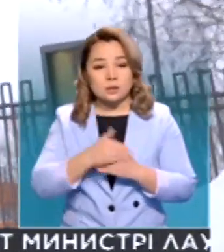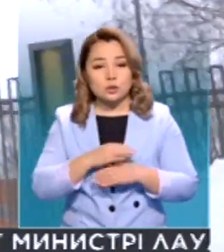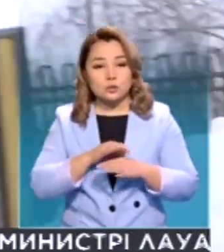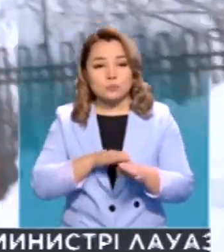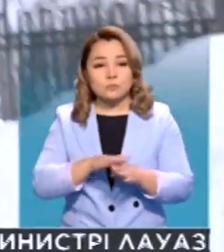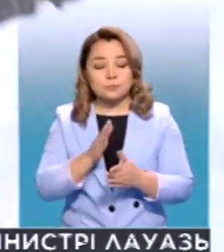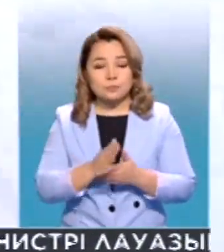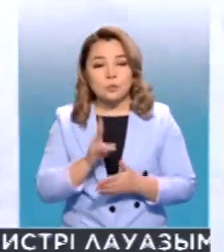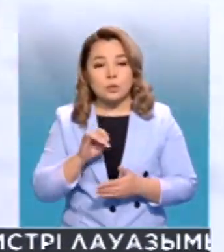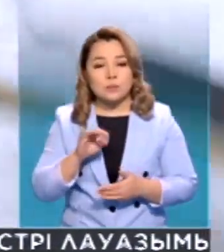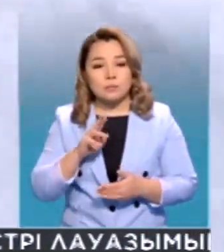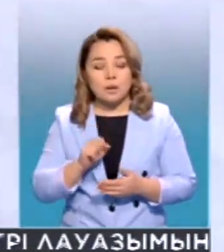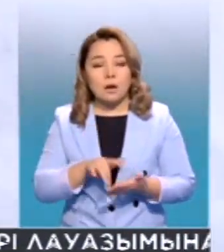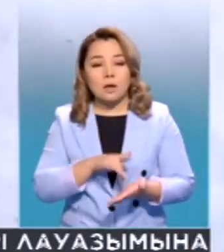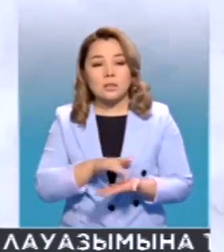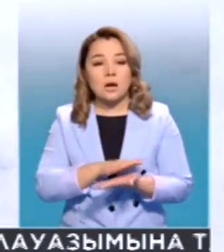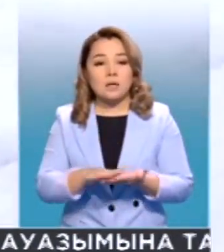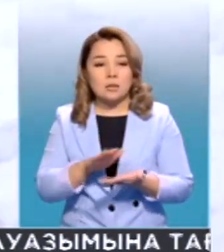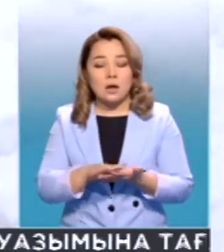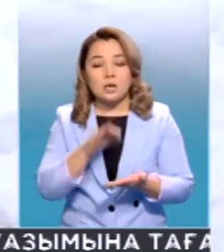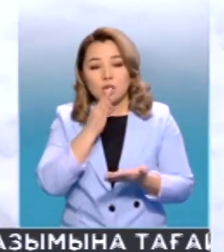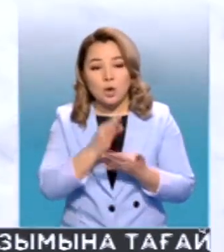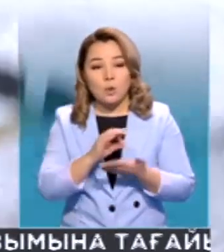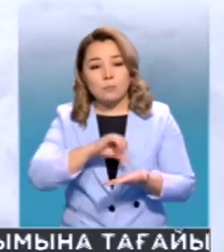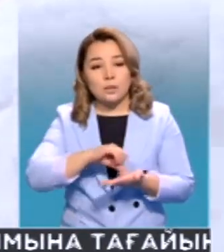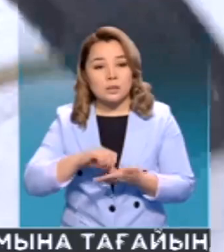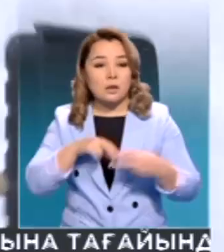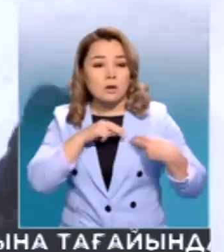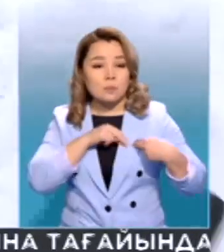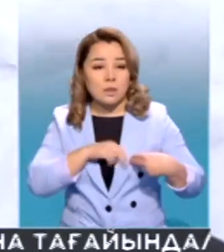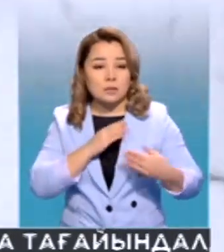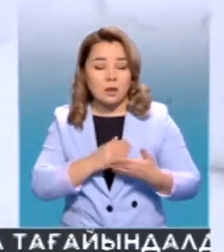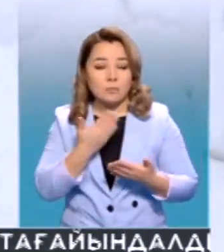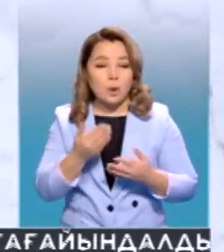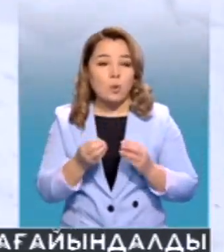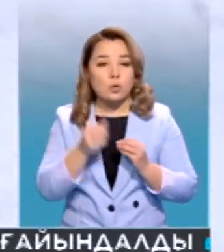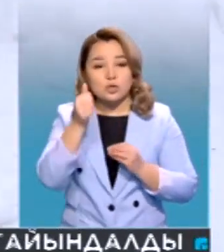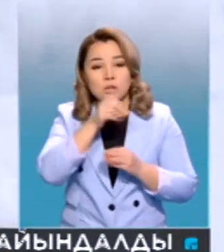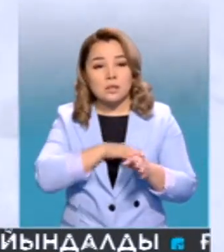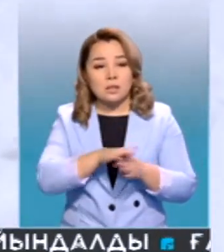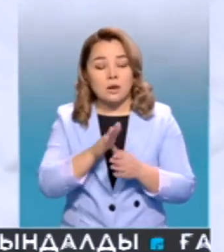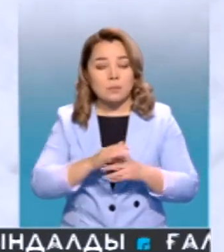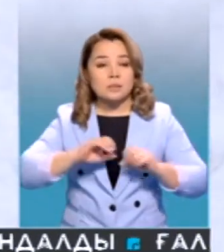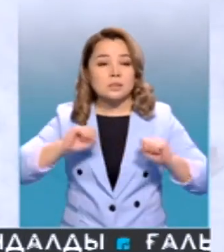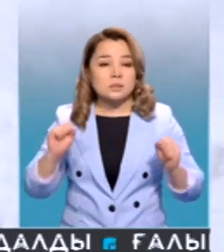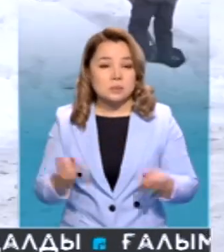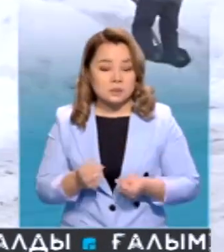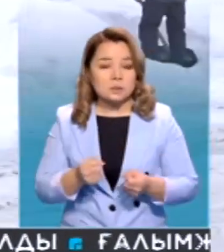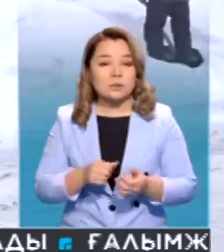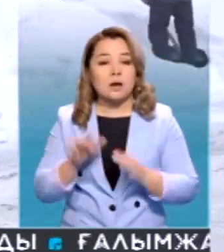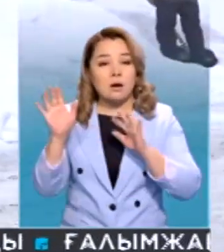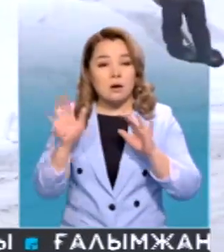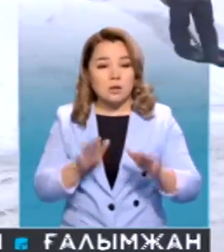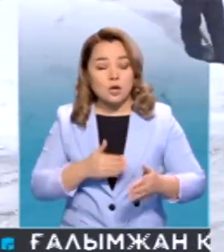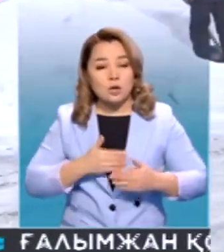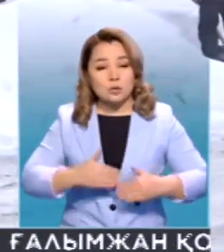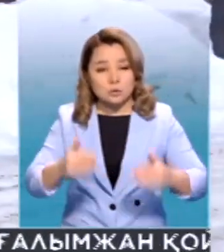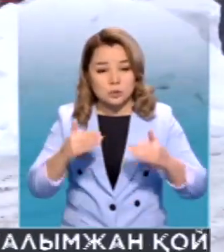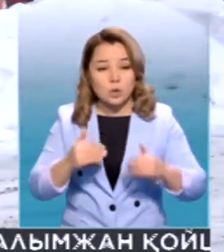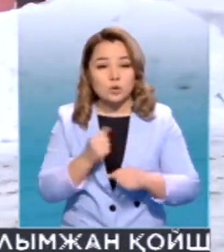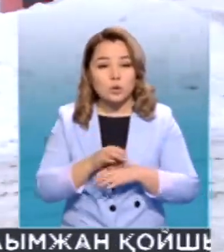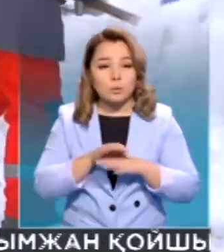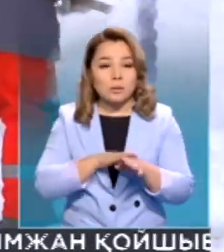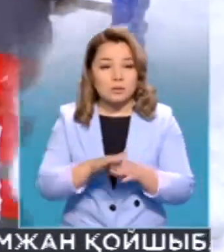Нұрзипа Қалиқызы қала тазалығына жауапты мекемеде еңбек еткеніне 10 жылдан асты. Қыста қар күреп, жазда жол жиегін арам шөп пен